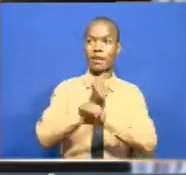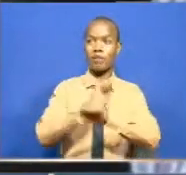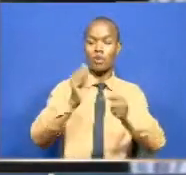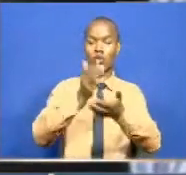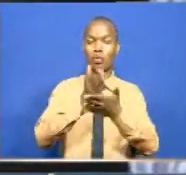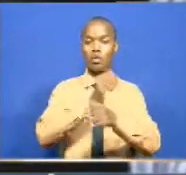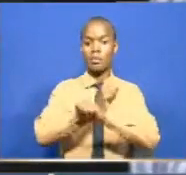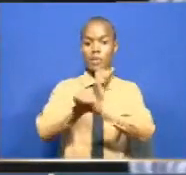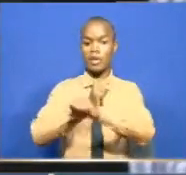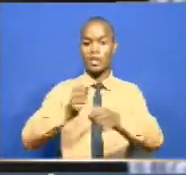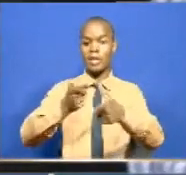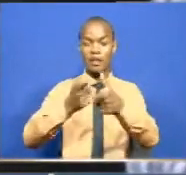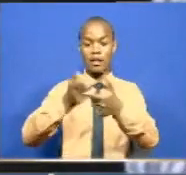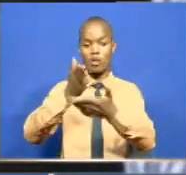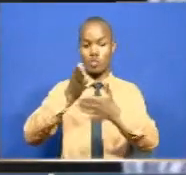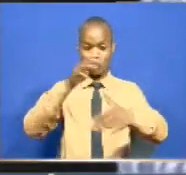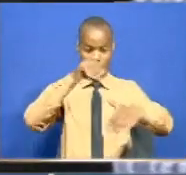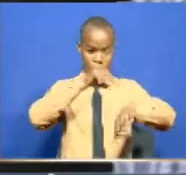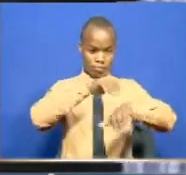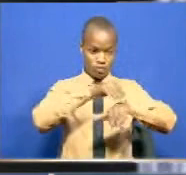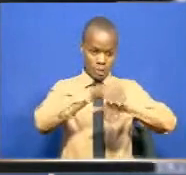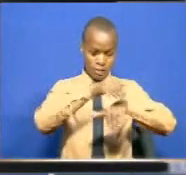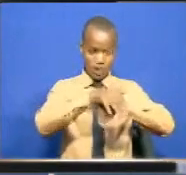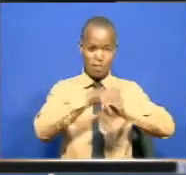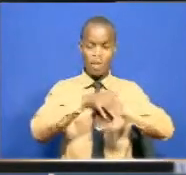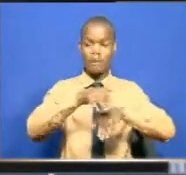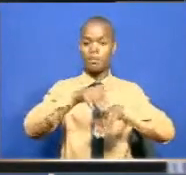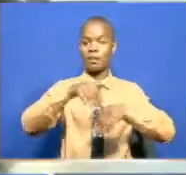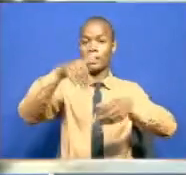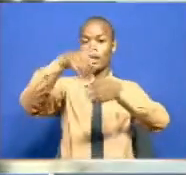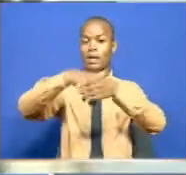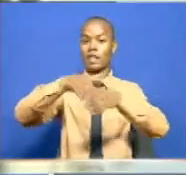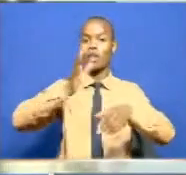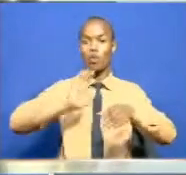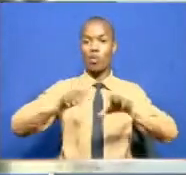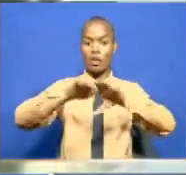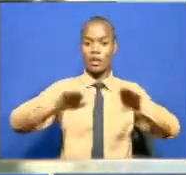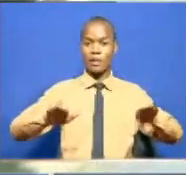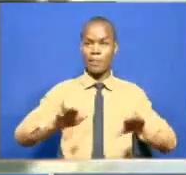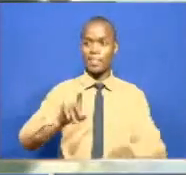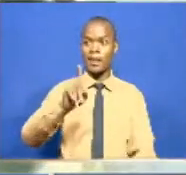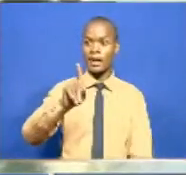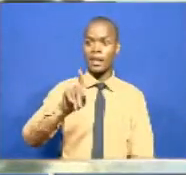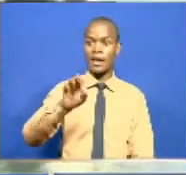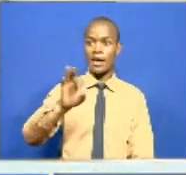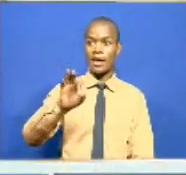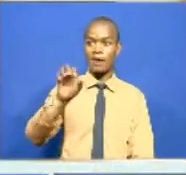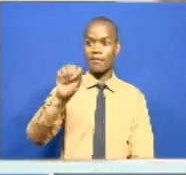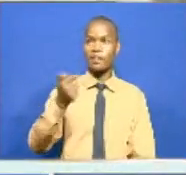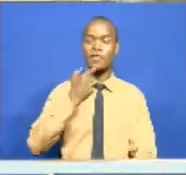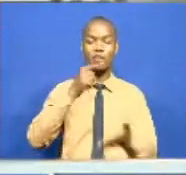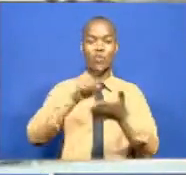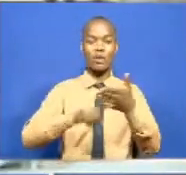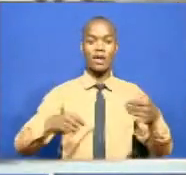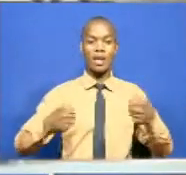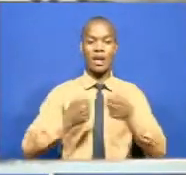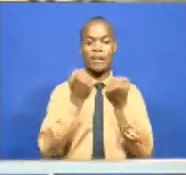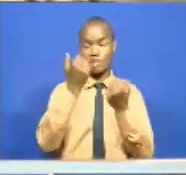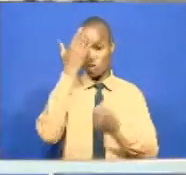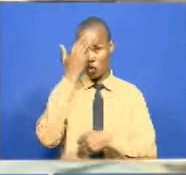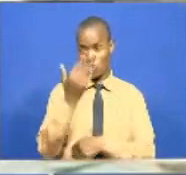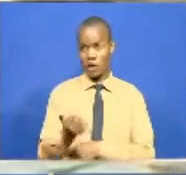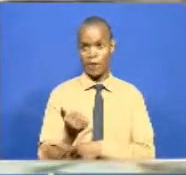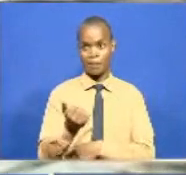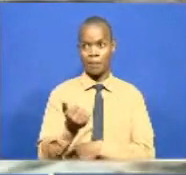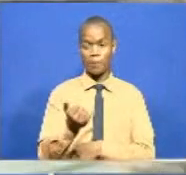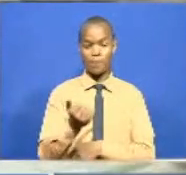kujizuia, ikawa inasogea. Kila feri ikisogea, nayo inasogea. The Kenya Ferry Services says the accident was caused by low tides and not